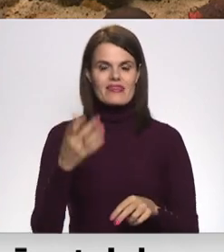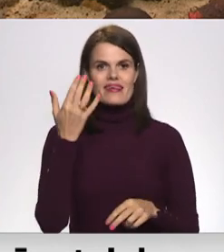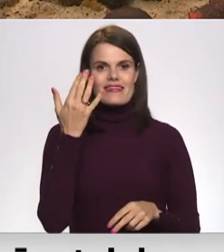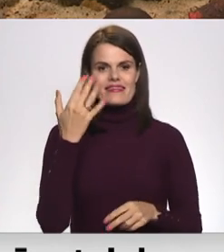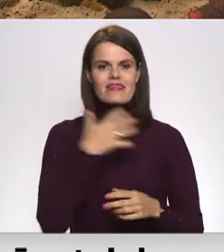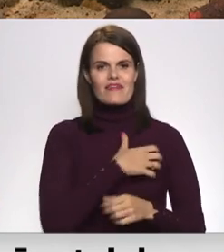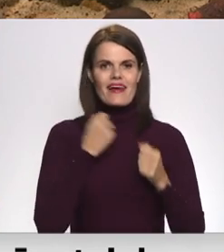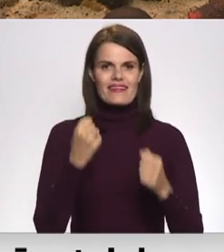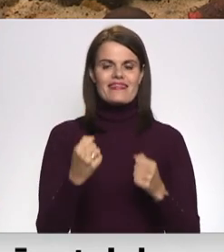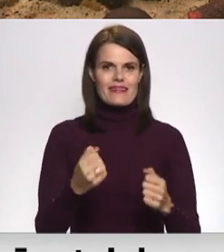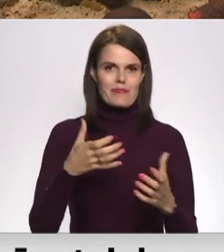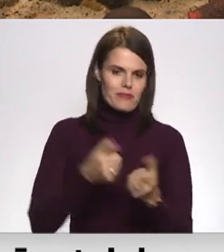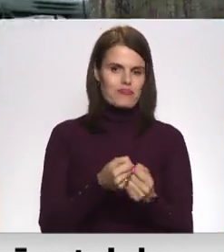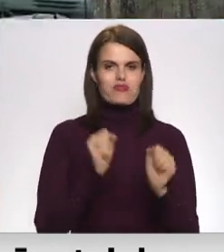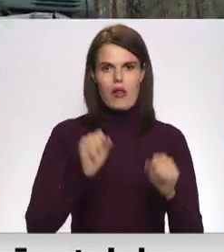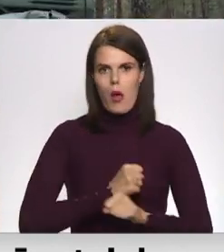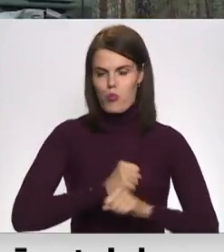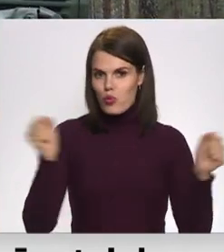kādu enerģiju, lai viņš eksplodētu.